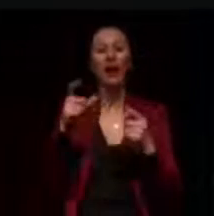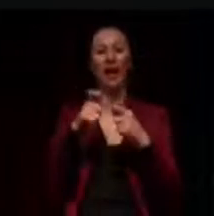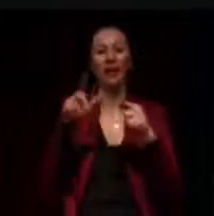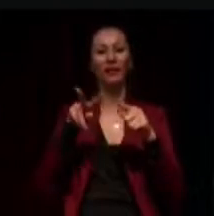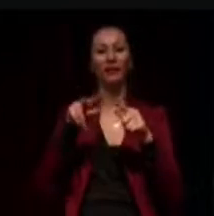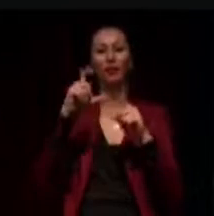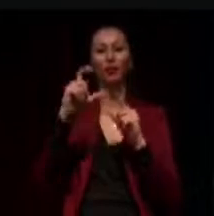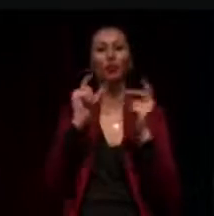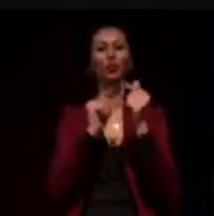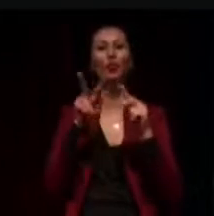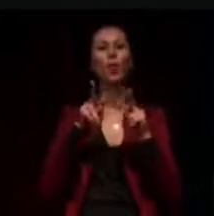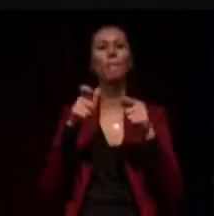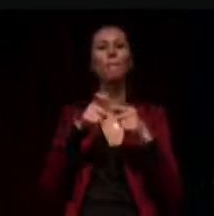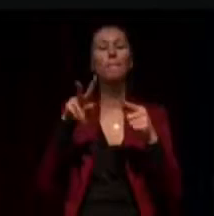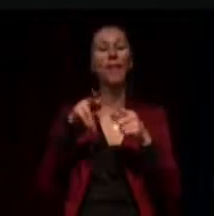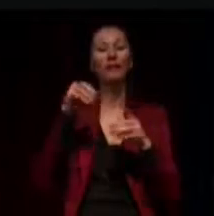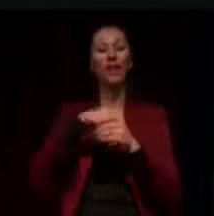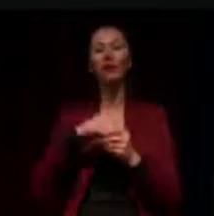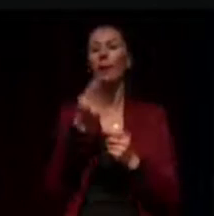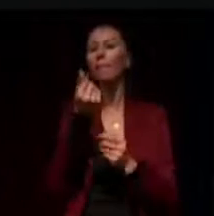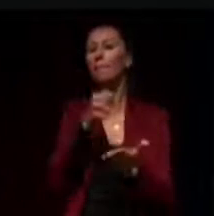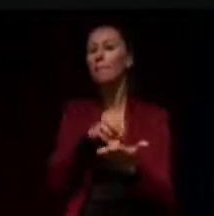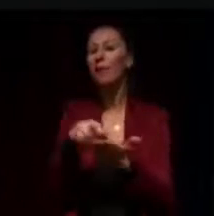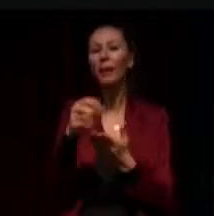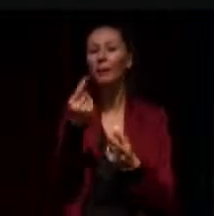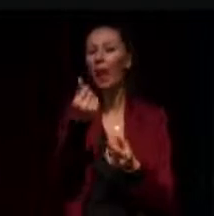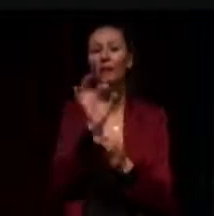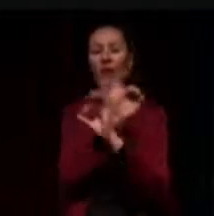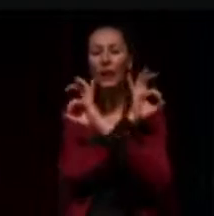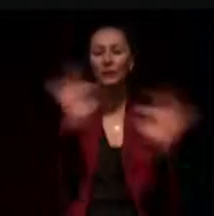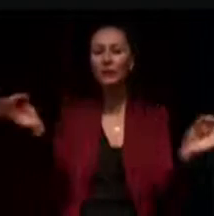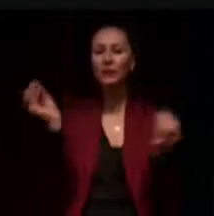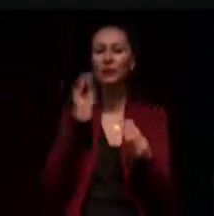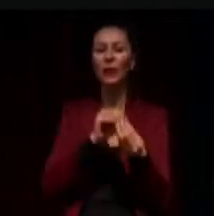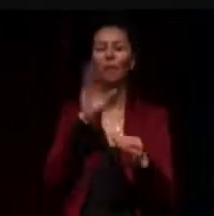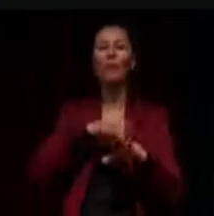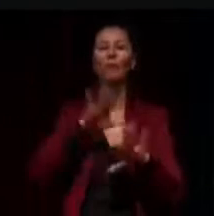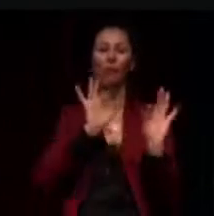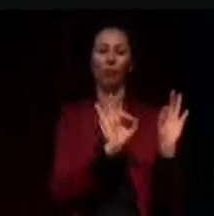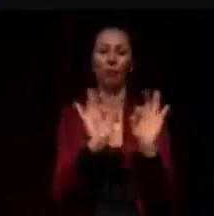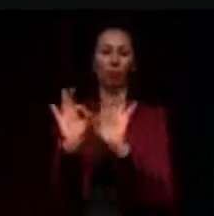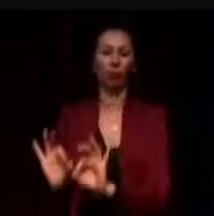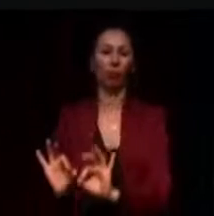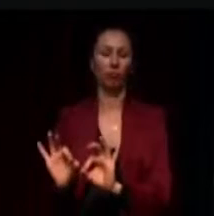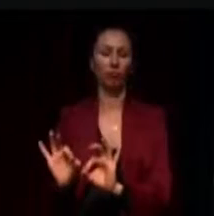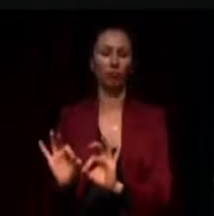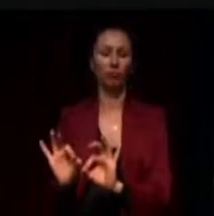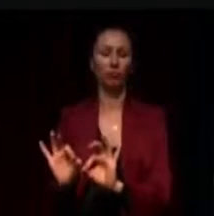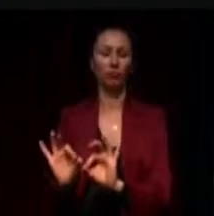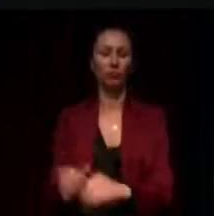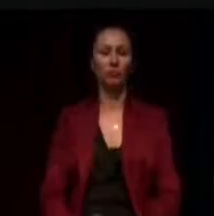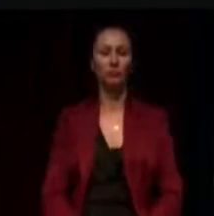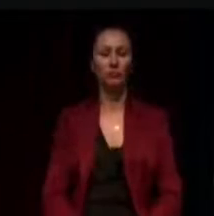suret harcı gibi birim tarifelerinde hiç zam yapılmadan aynı kaldı.